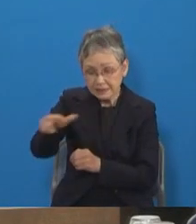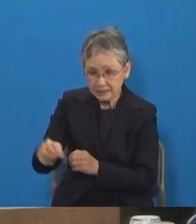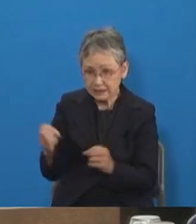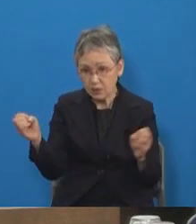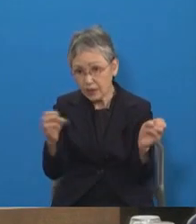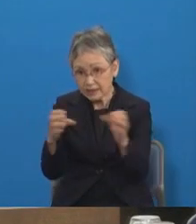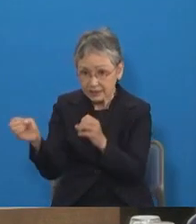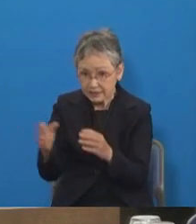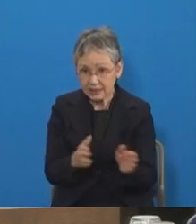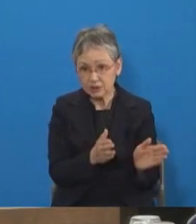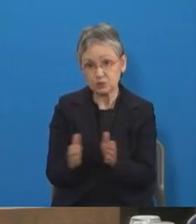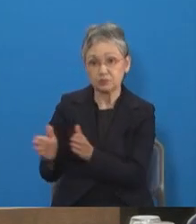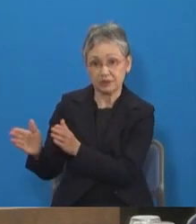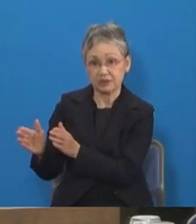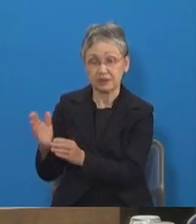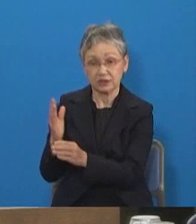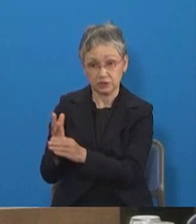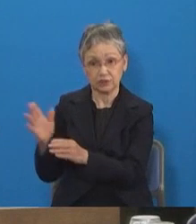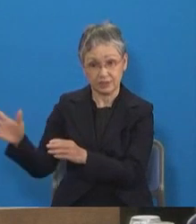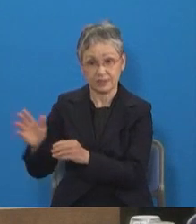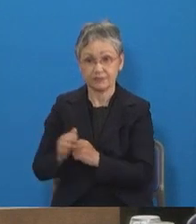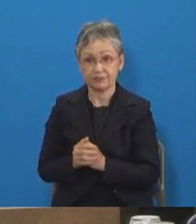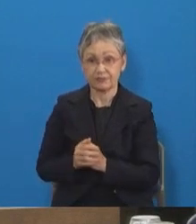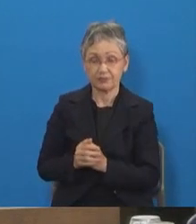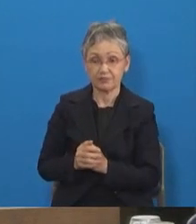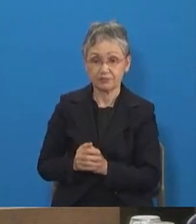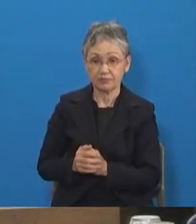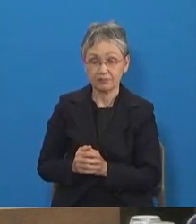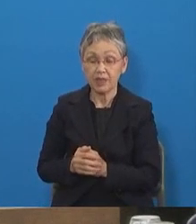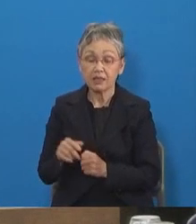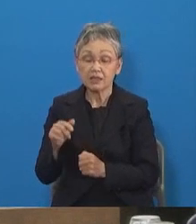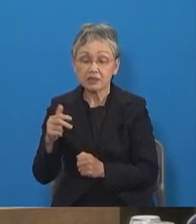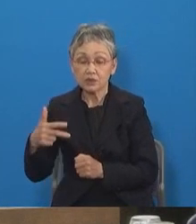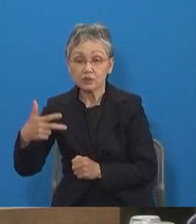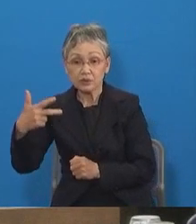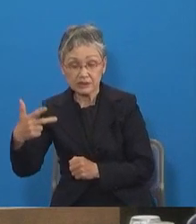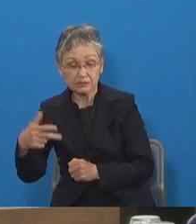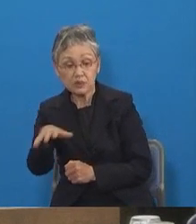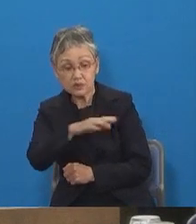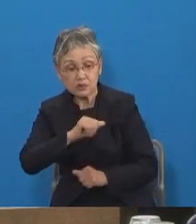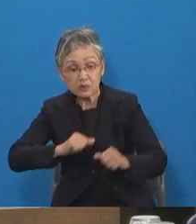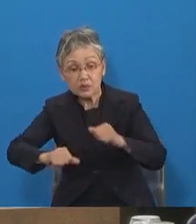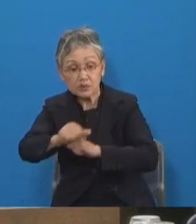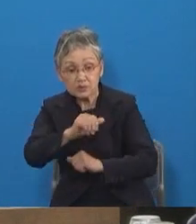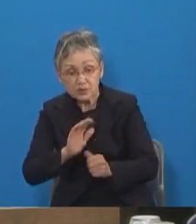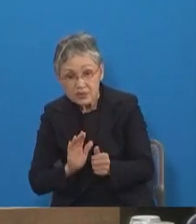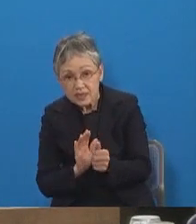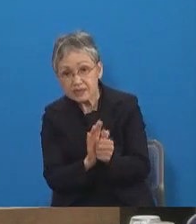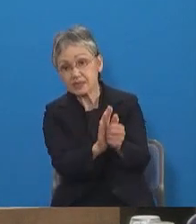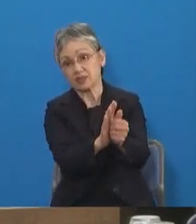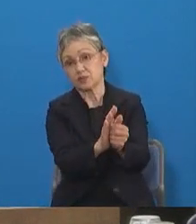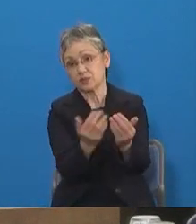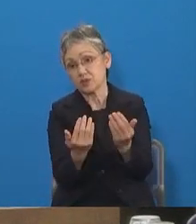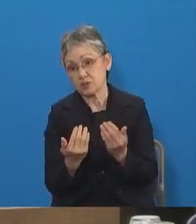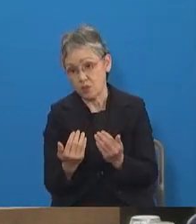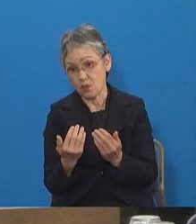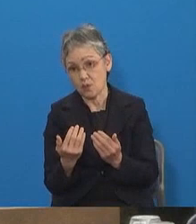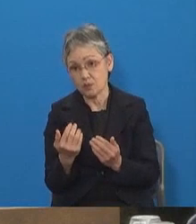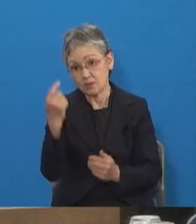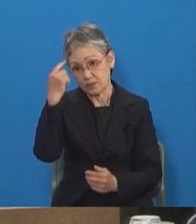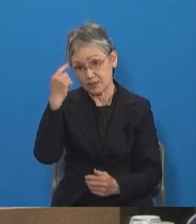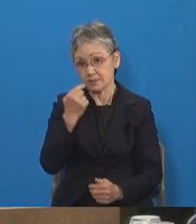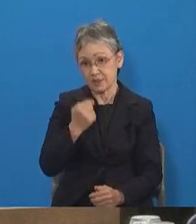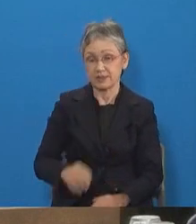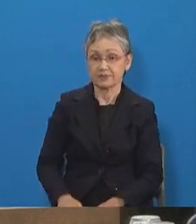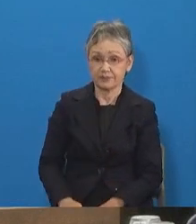備をしていただいており、本市としてもこうした取り組みを引き続きしっかりと支えていく必要があります。 我